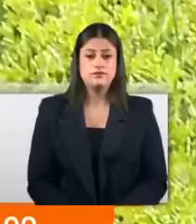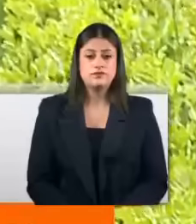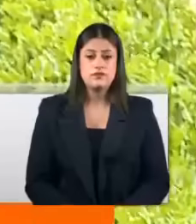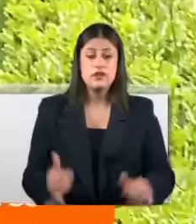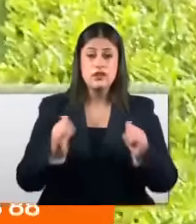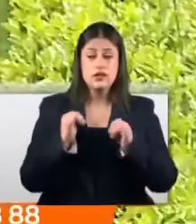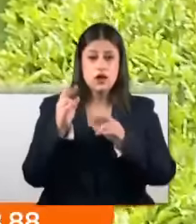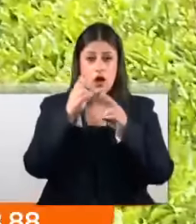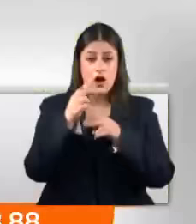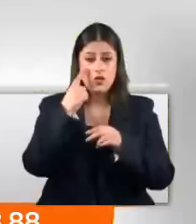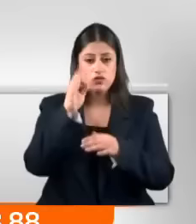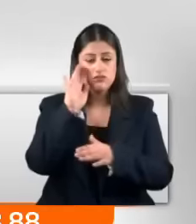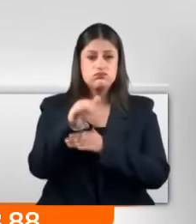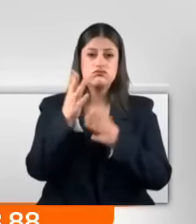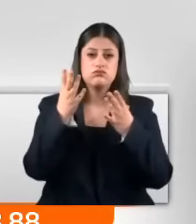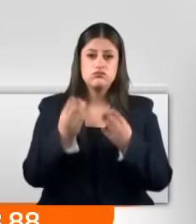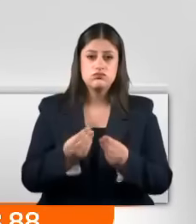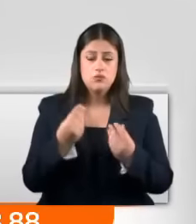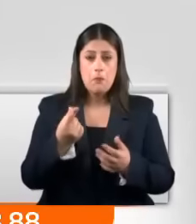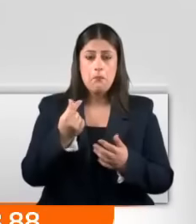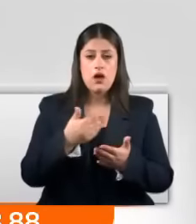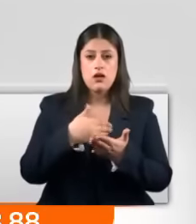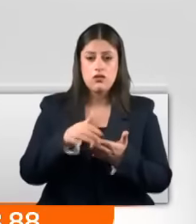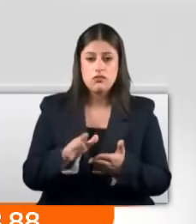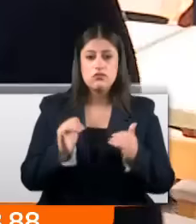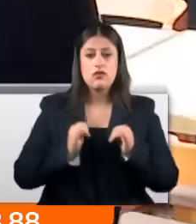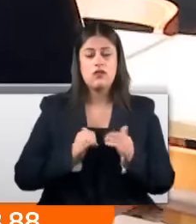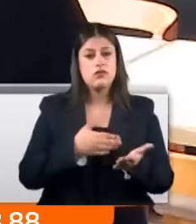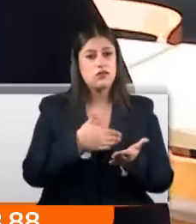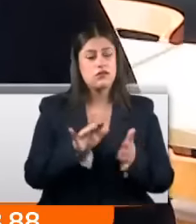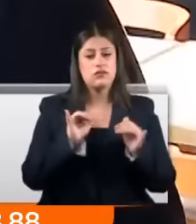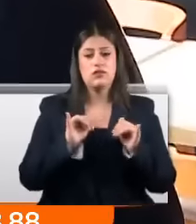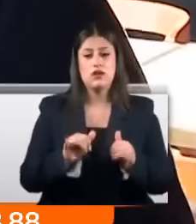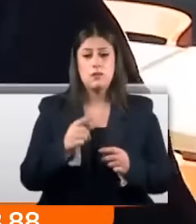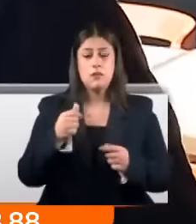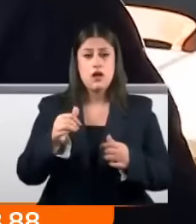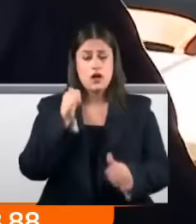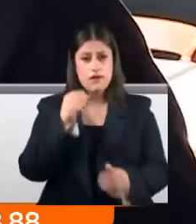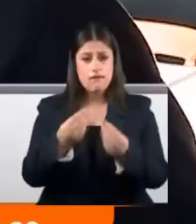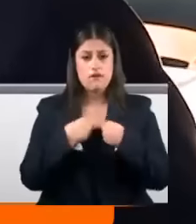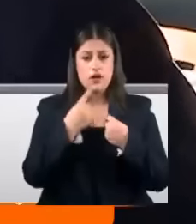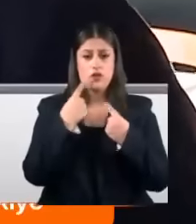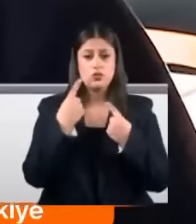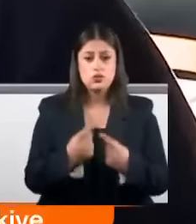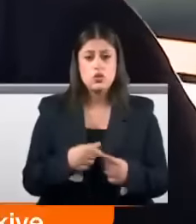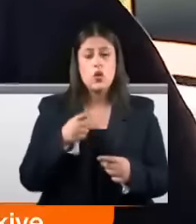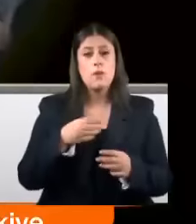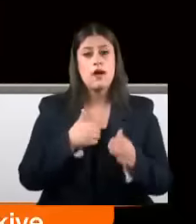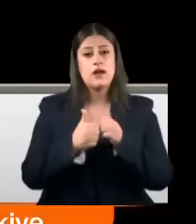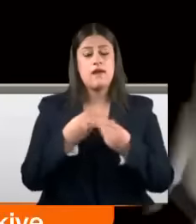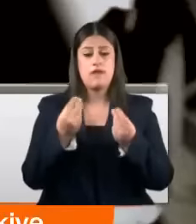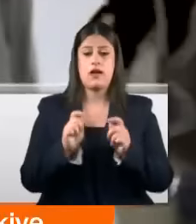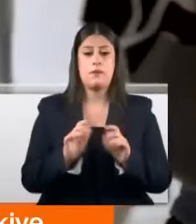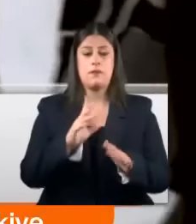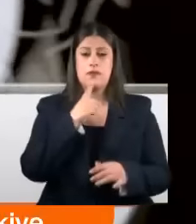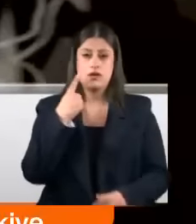Tatil hayalleri suya düştü. Hem paradan oldular hem de tatilden. Benim iademi yapın diyorum. Tuban bana diyor ki Onur Bey biz iade yapamıyoruz.